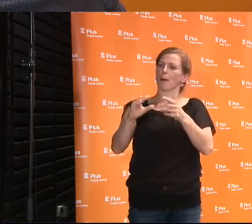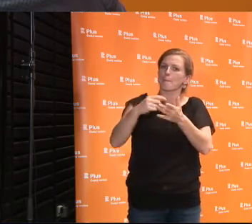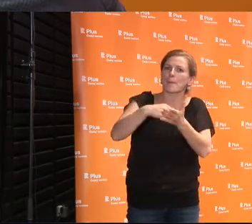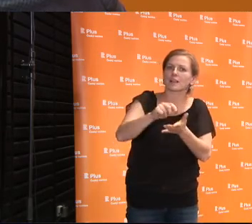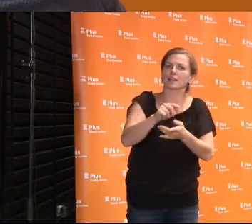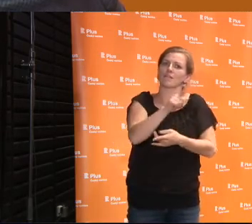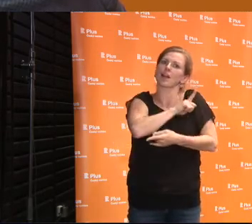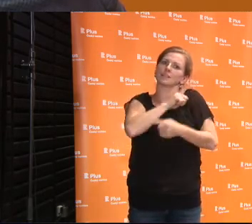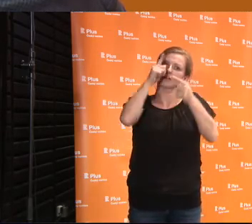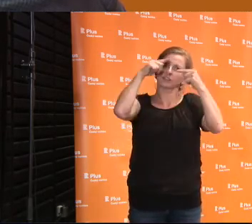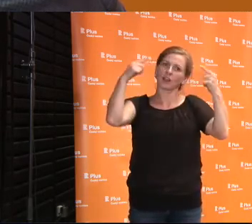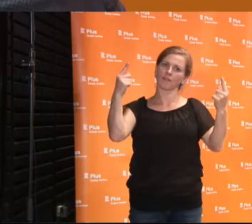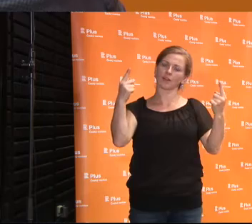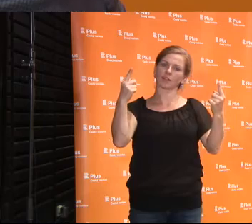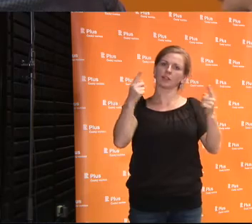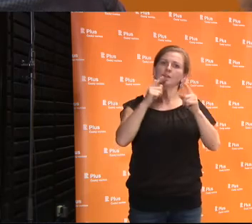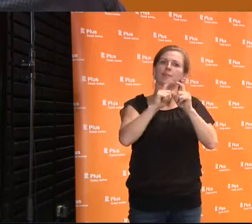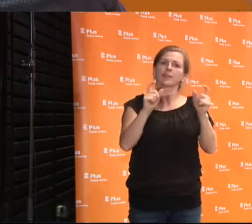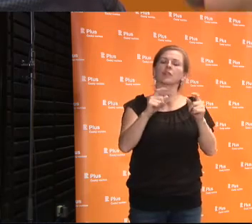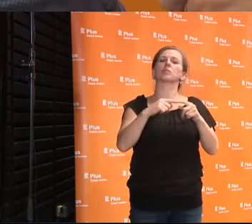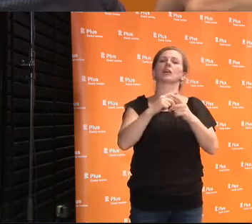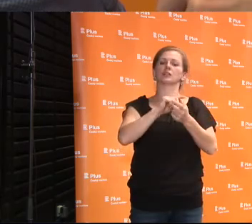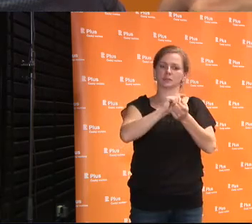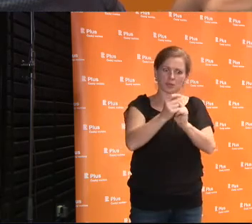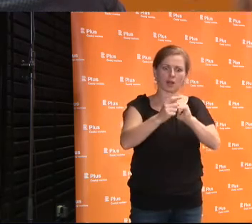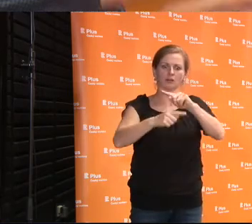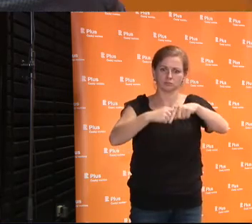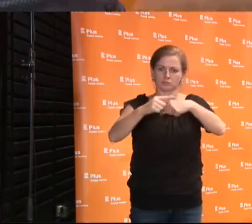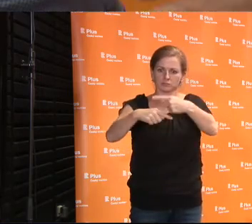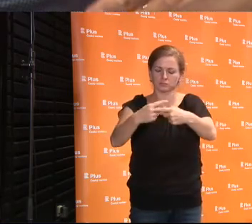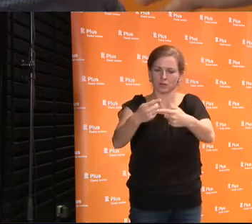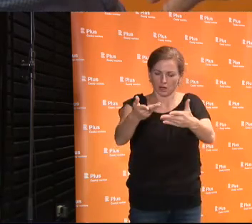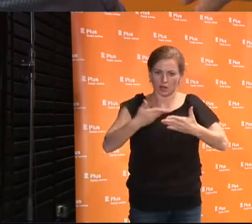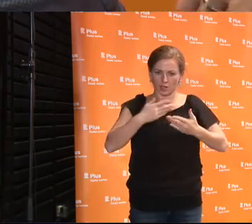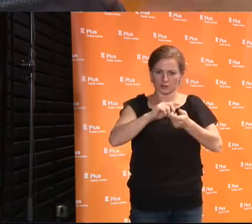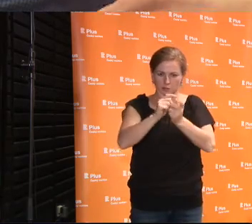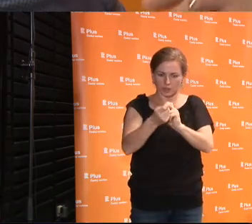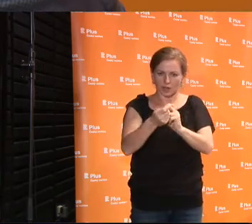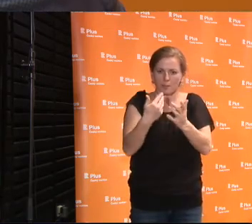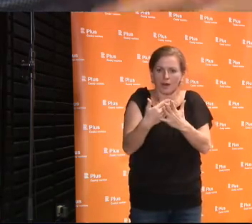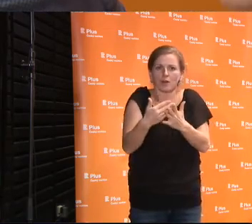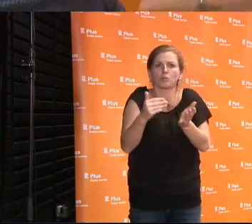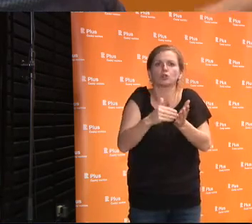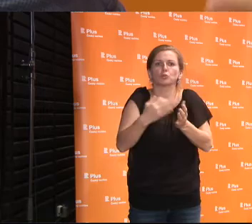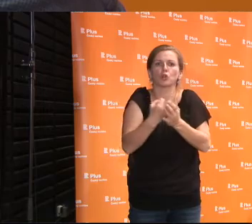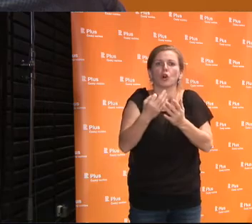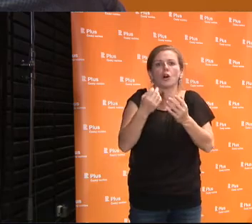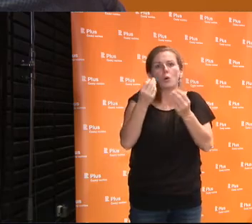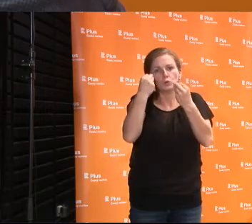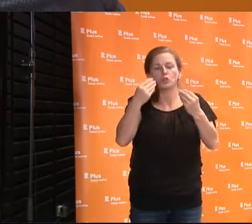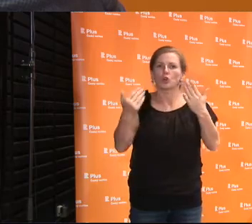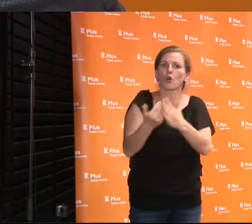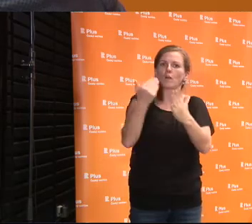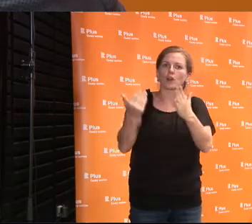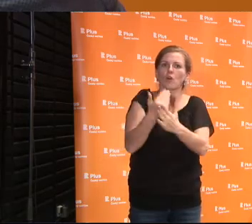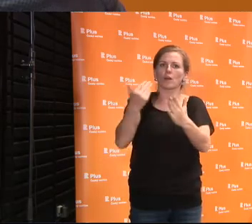co přinese ta neustálá perpetuální změna, nebo co nám přináší, tak je vlastně neustálá potřeba se učit nové věci,